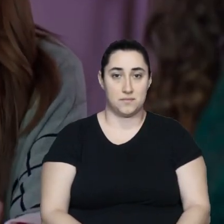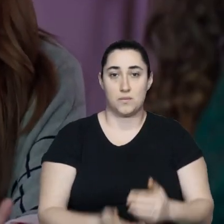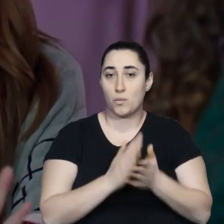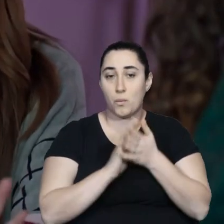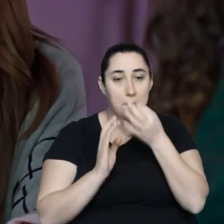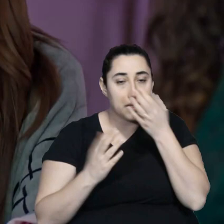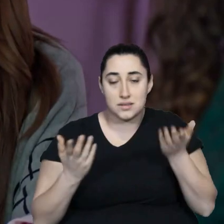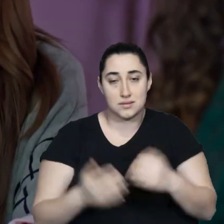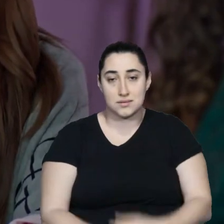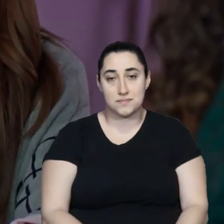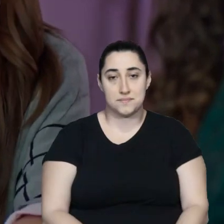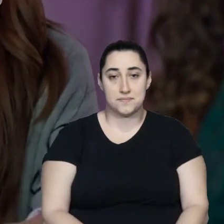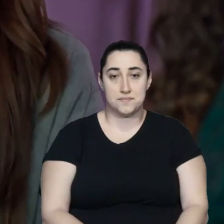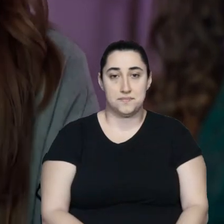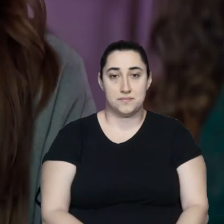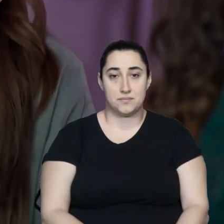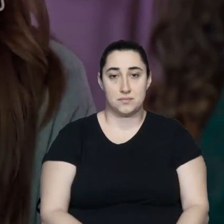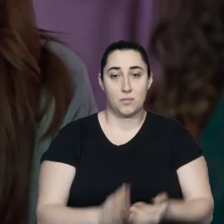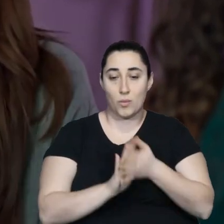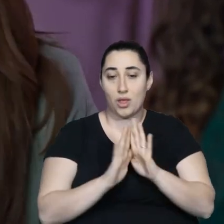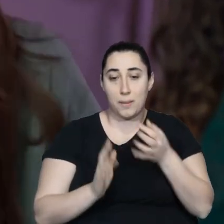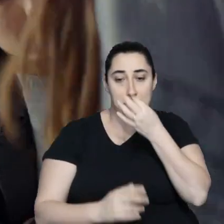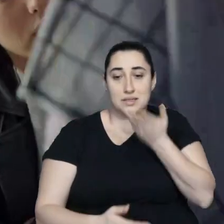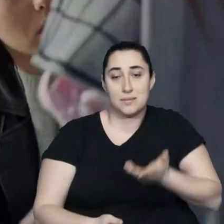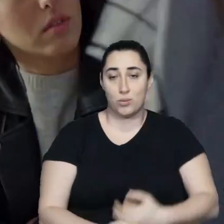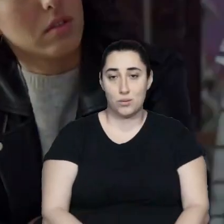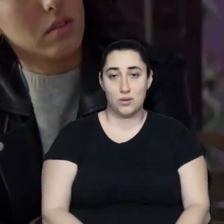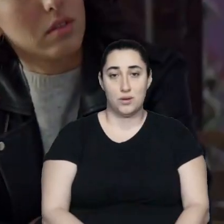Bu kadar basit işte. Bu kadar basit.